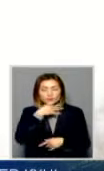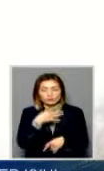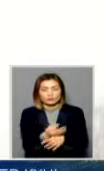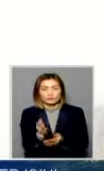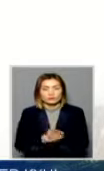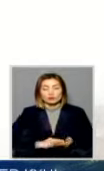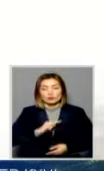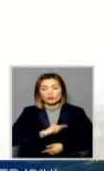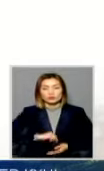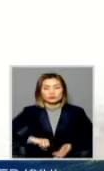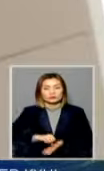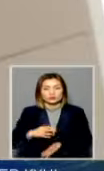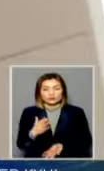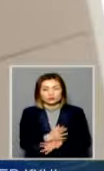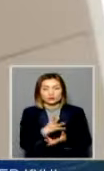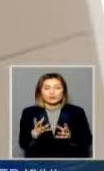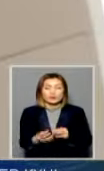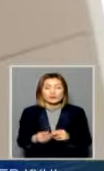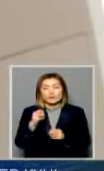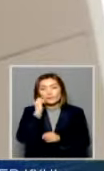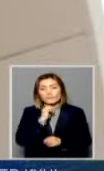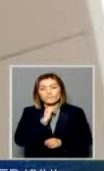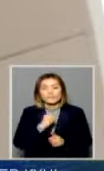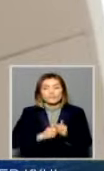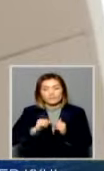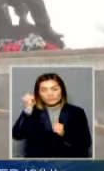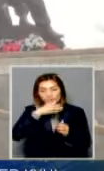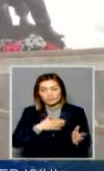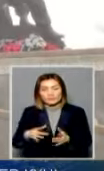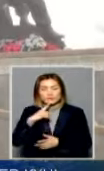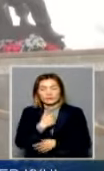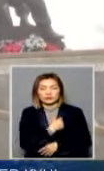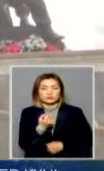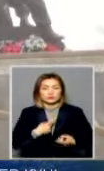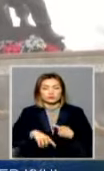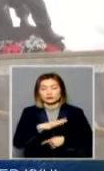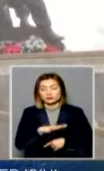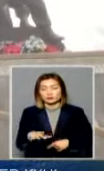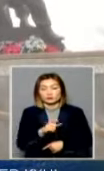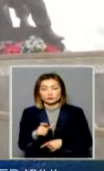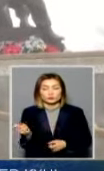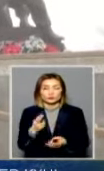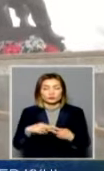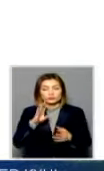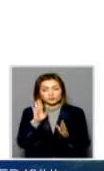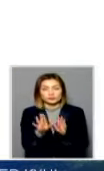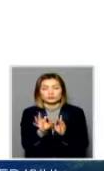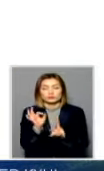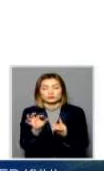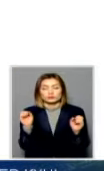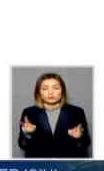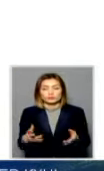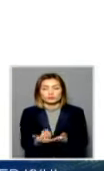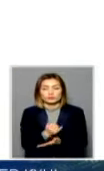жағдайлар қызметкерлері де қатысты. Кездесуден соң ардагерлер жылдағы дәстүр бойынша соғыста қайта оралмаған жолдастарының рухына тағзым ету мақсатында